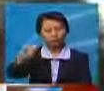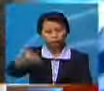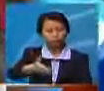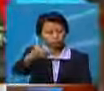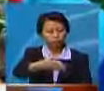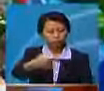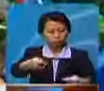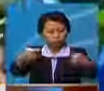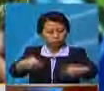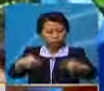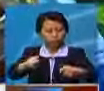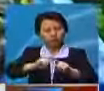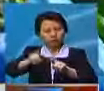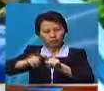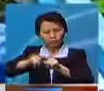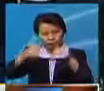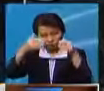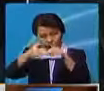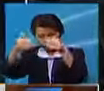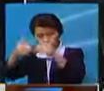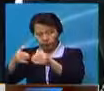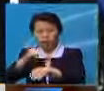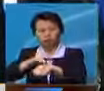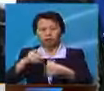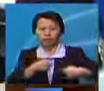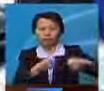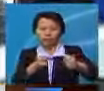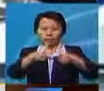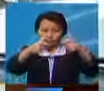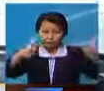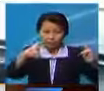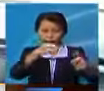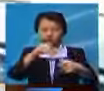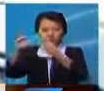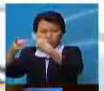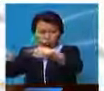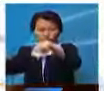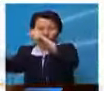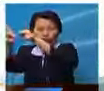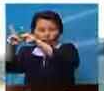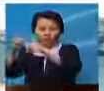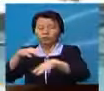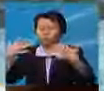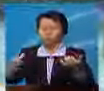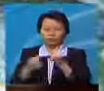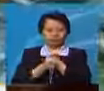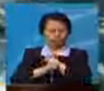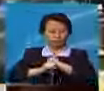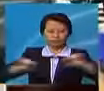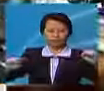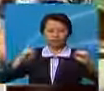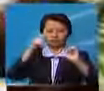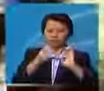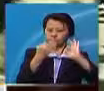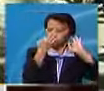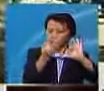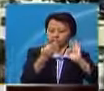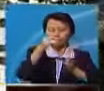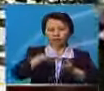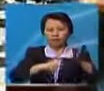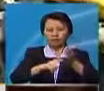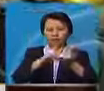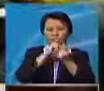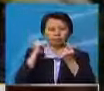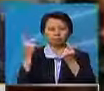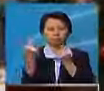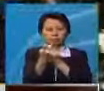mengalung-alungkan pertandingan pelbagai penjuru di Sungai Besar dan Kuala Kangsar dan telah bersiap sedia untuk menghadapi apa jua